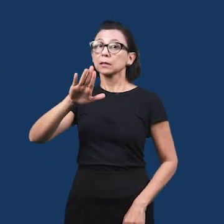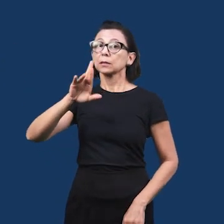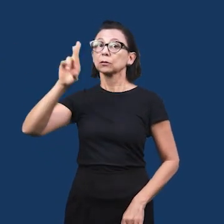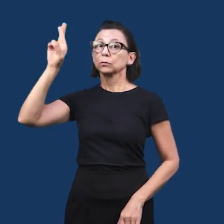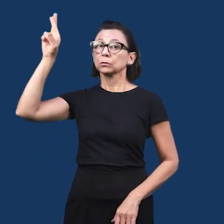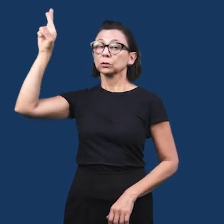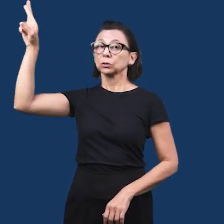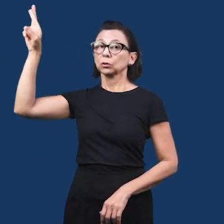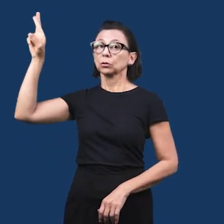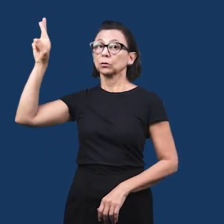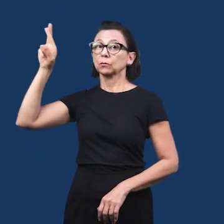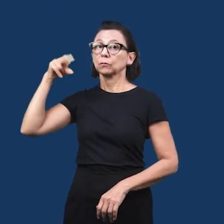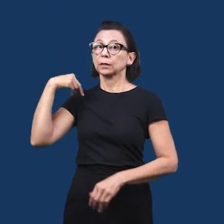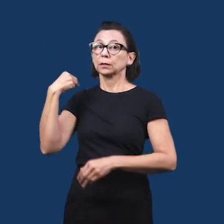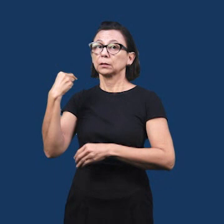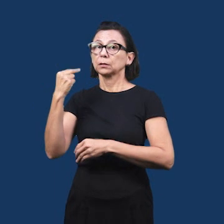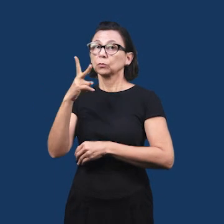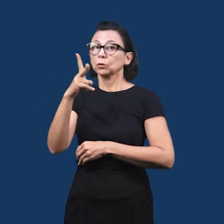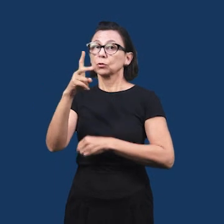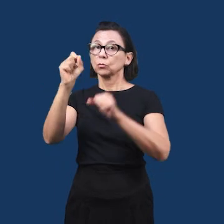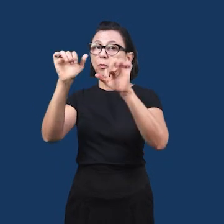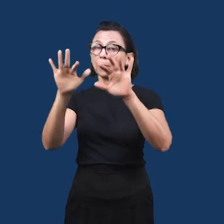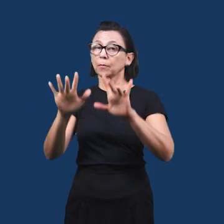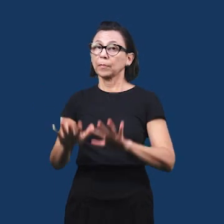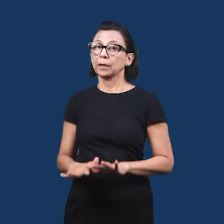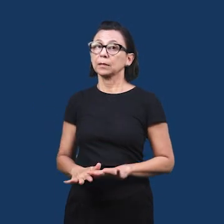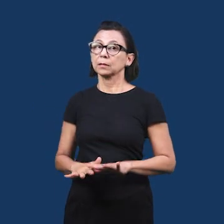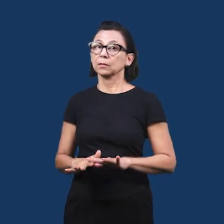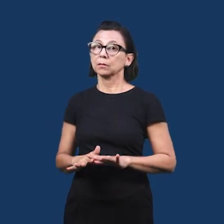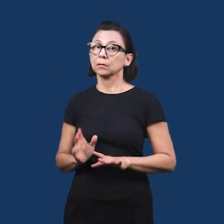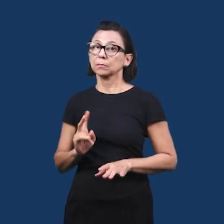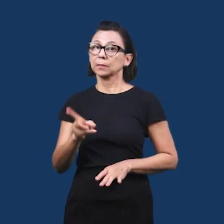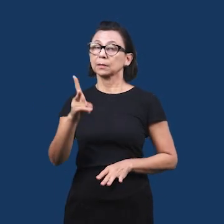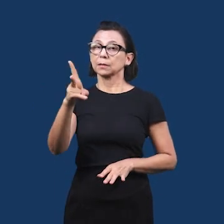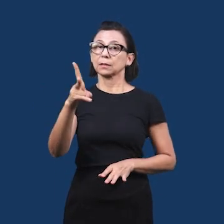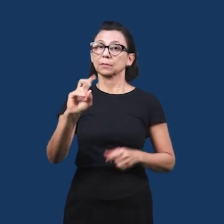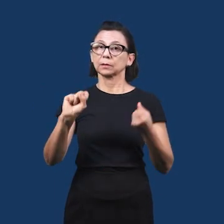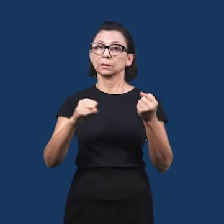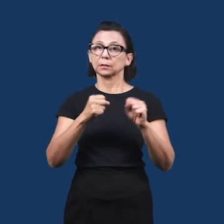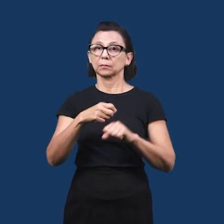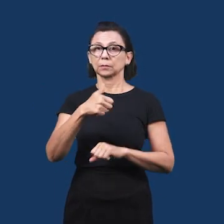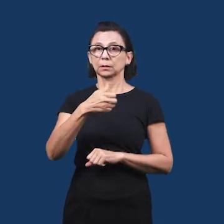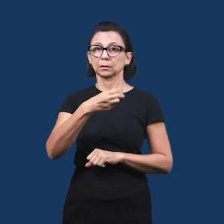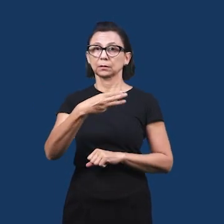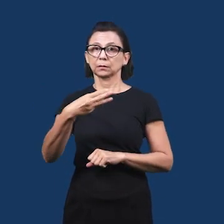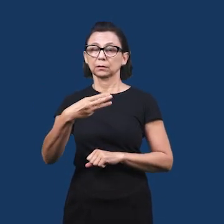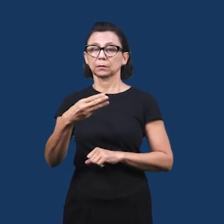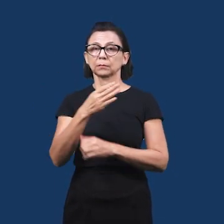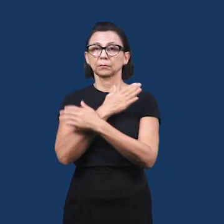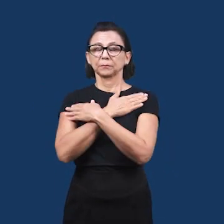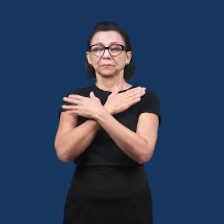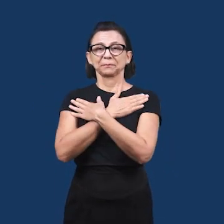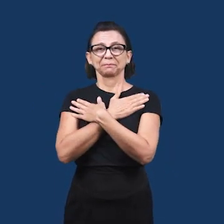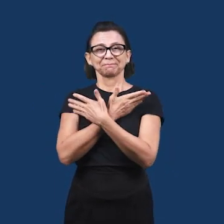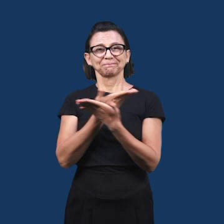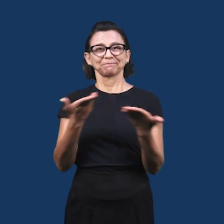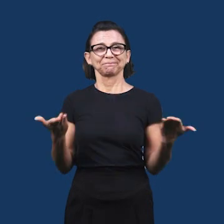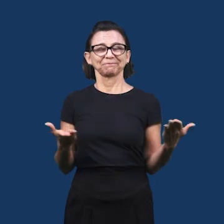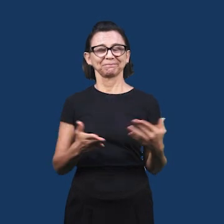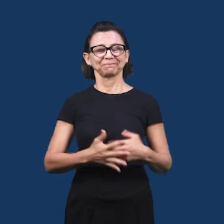есть обетование, что Господь, Он будет продолжать заповедовать благословение вовеки.